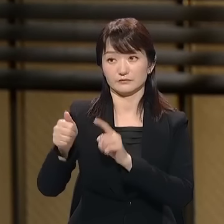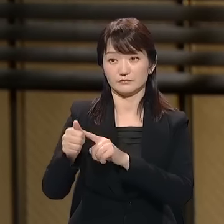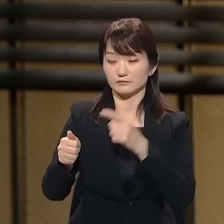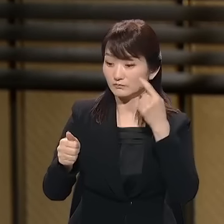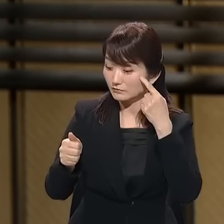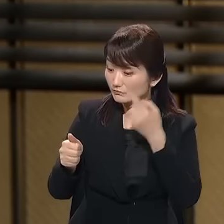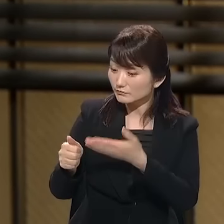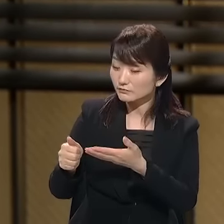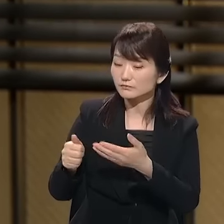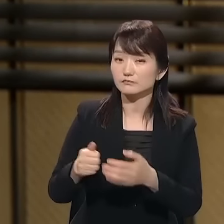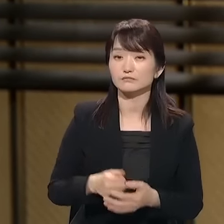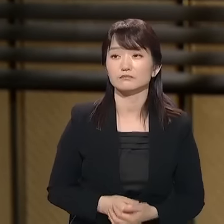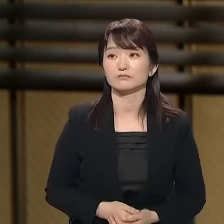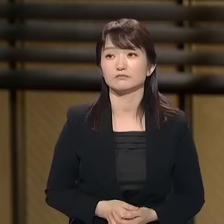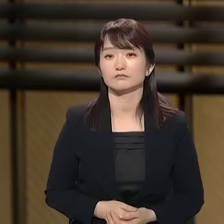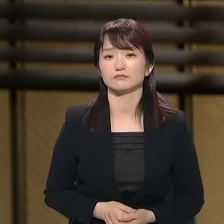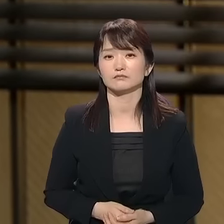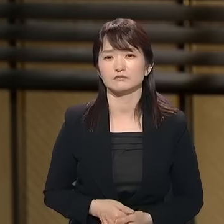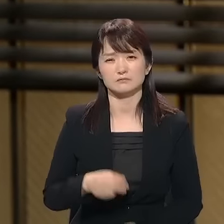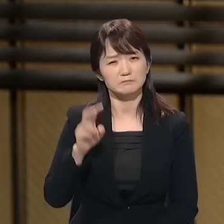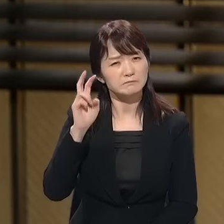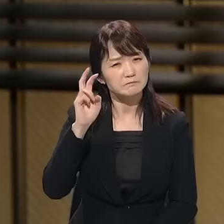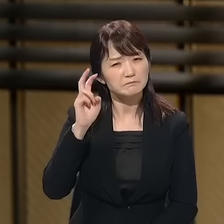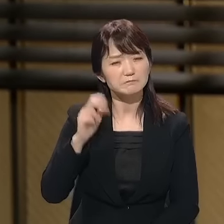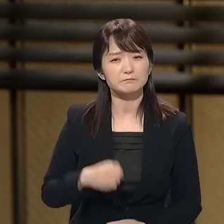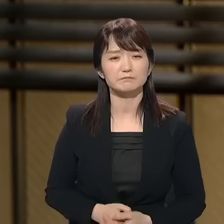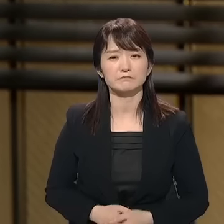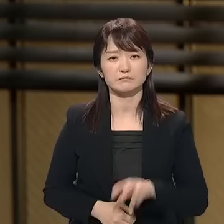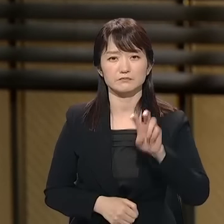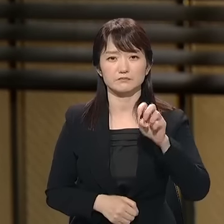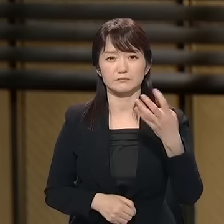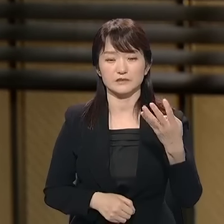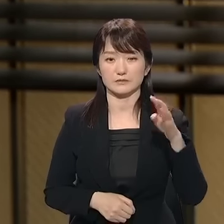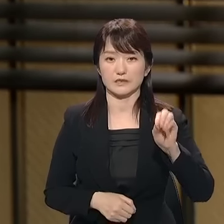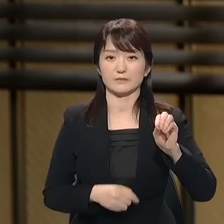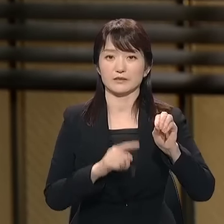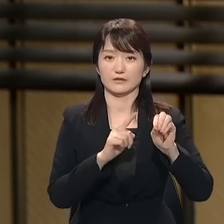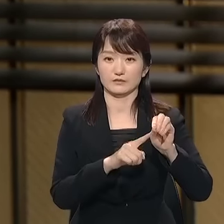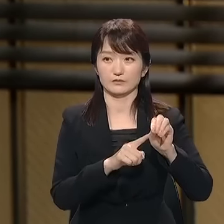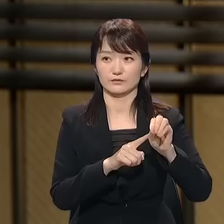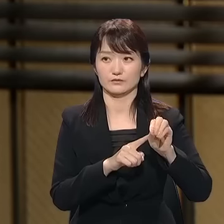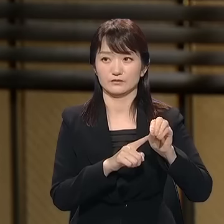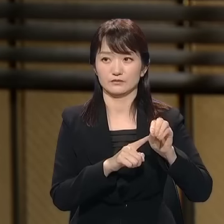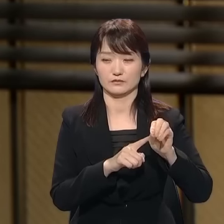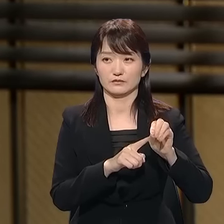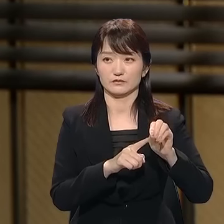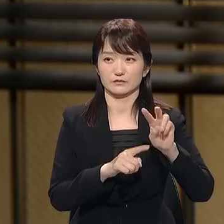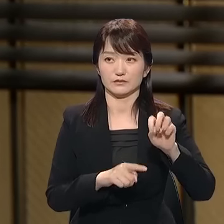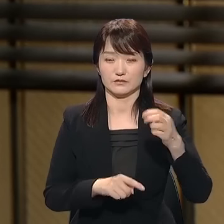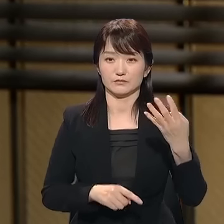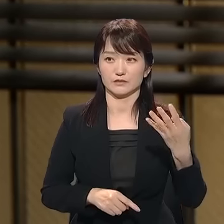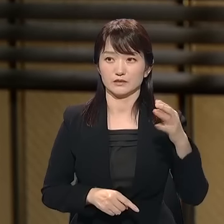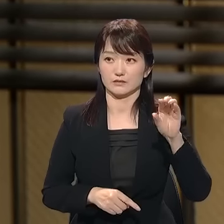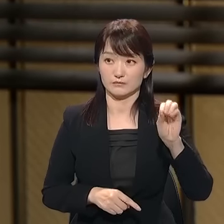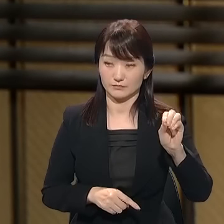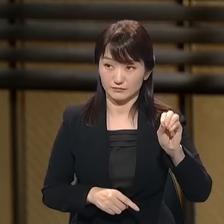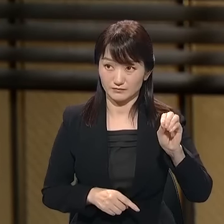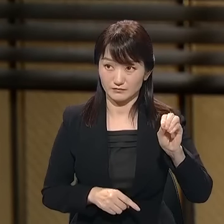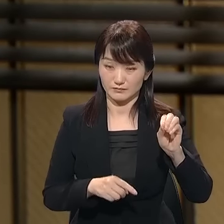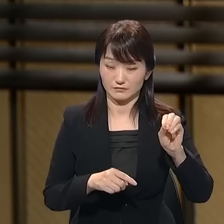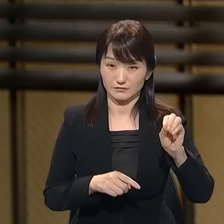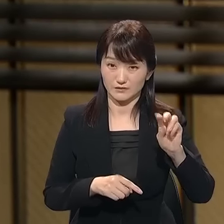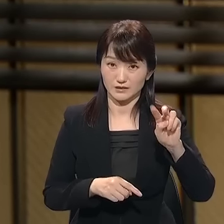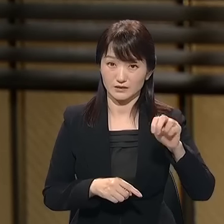됐냐고 물어보니까 조금 추측을 했겠지만 24만 원. 일본말 제가 잘 쓰기는 그런데 24만